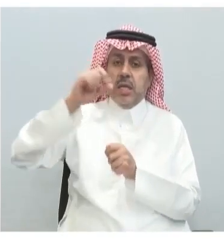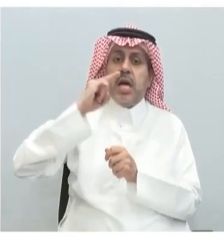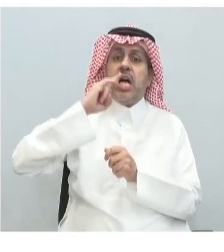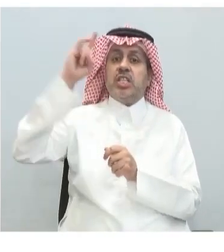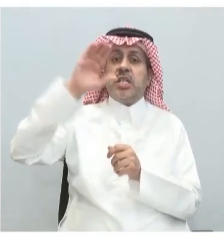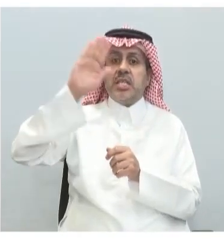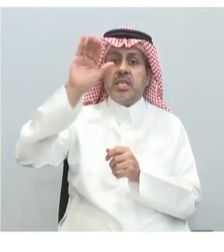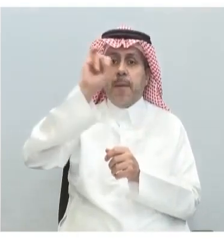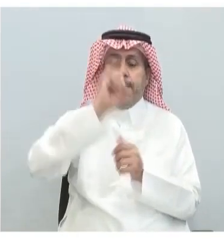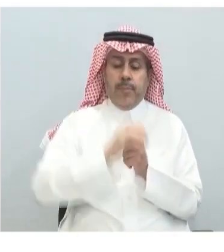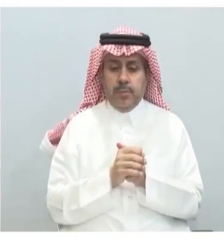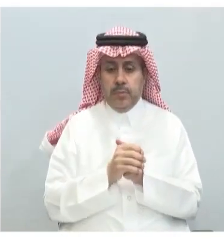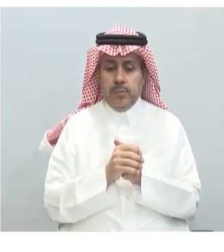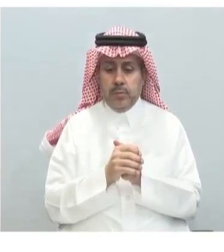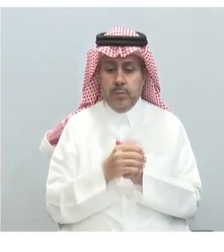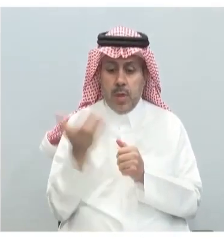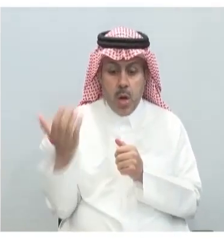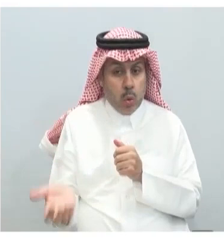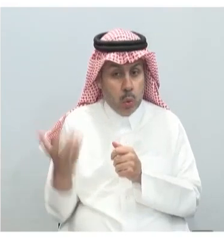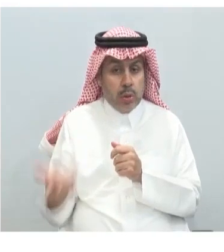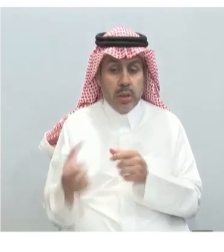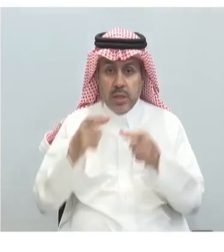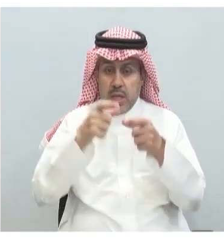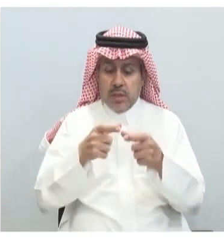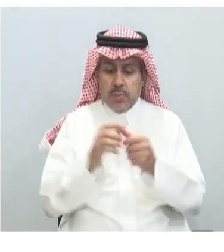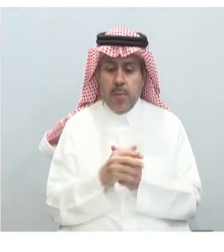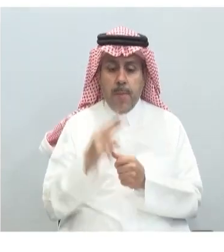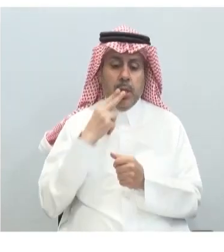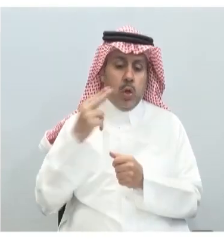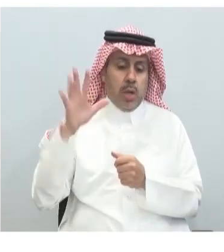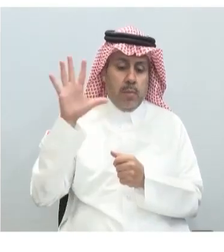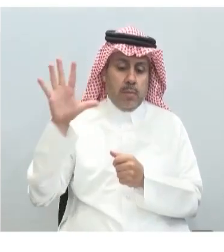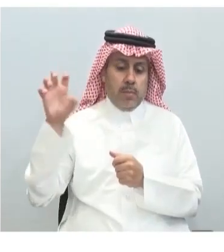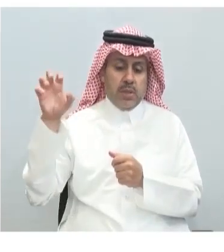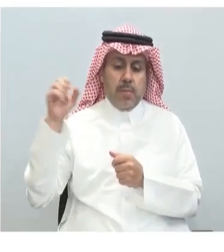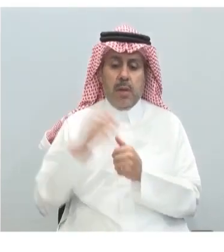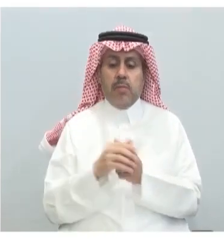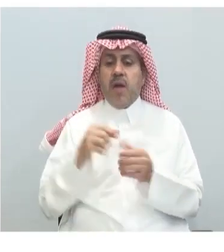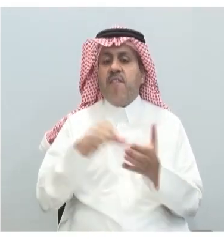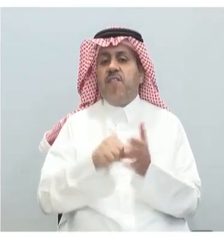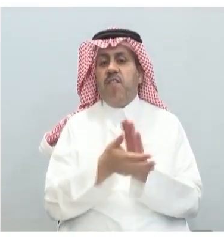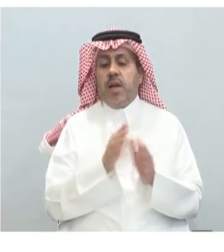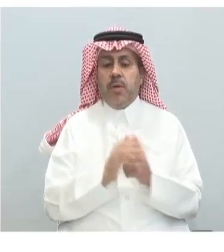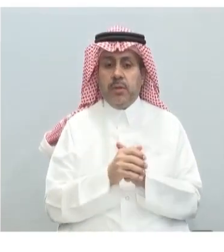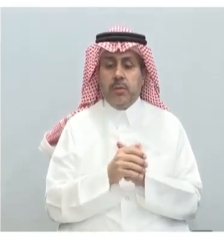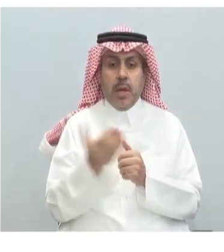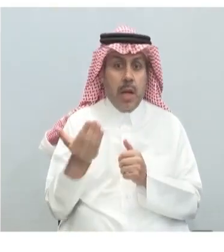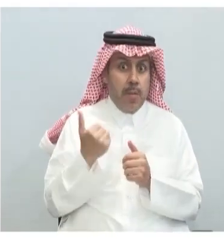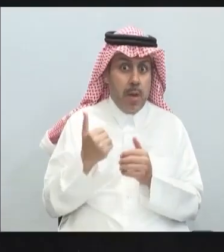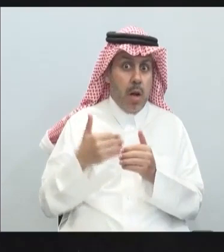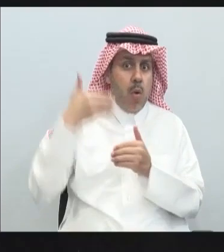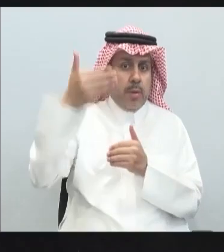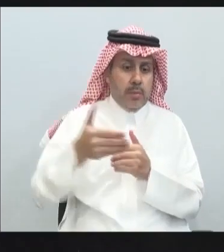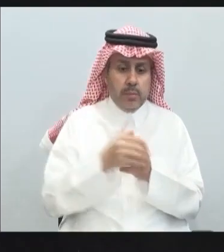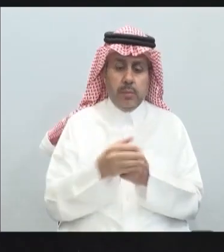البطاطس رقم اربعه قس كتله كاس سعتها 250 ملي فارغه لاحظ فارغه قبل وبعد حتى